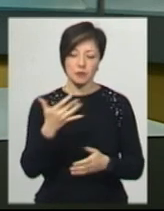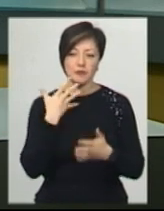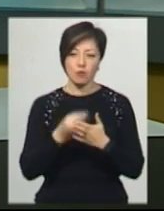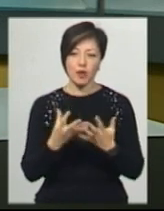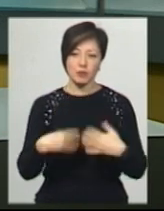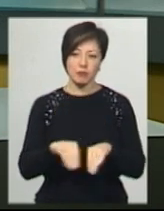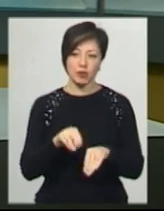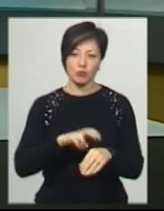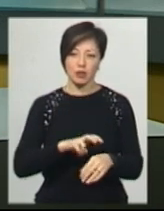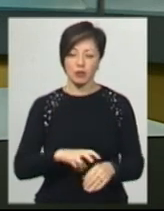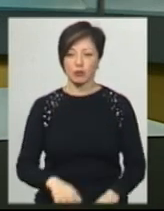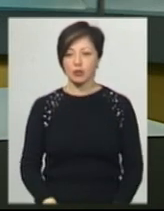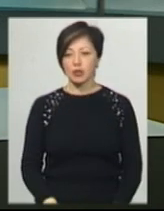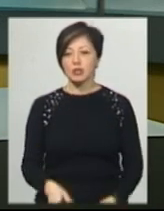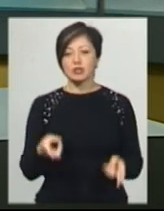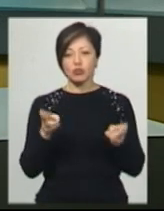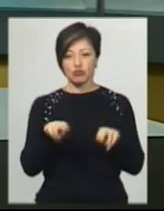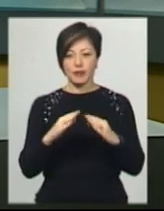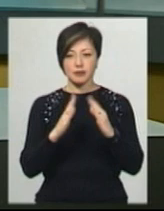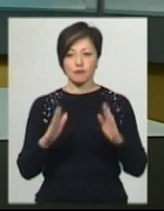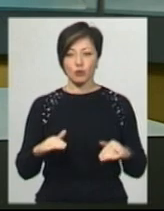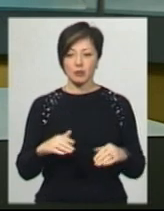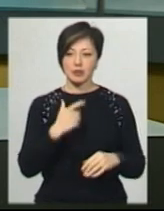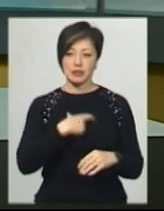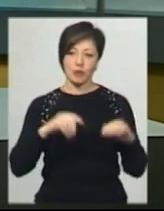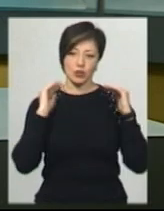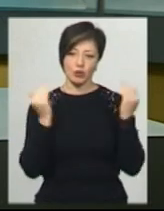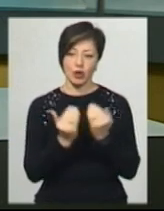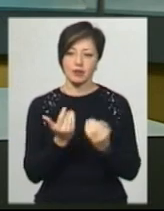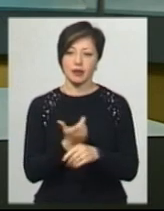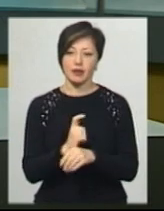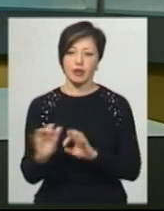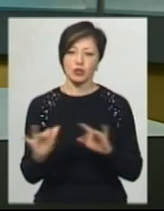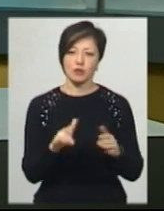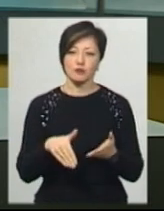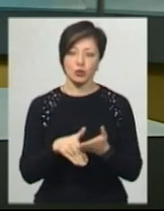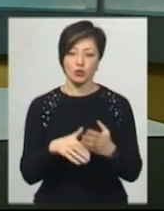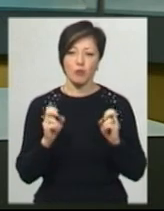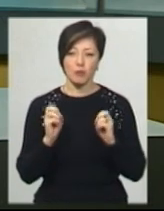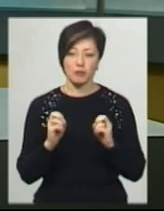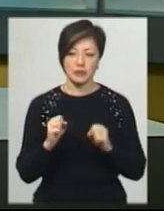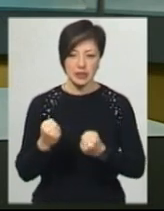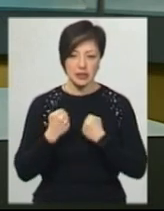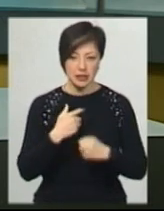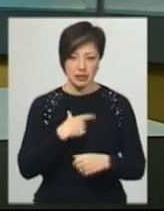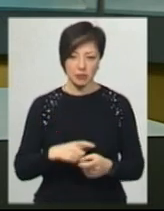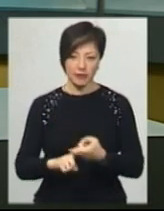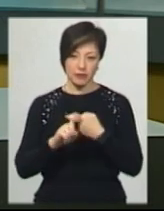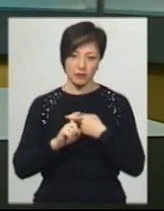своєму сімейному лікарю. Залишайтеся вдома. Самоізоляція – найдієвший спосіб убезпечити себе від інфікування.